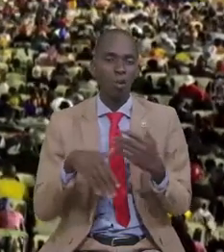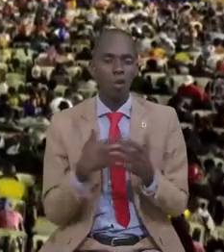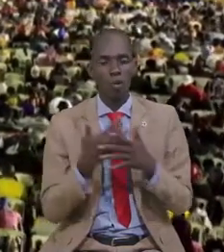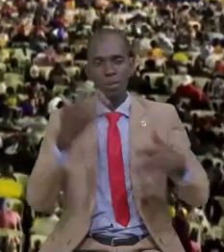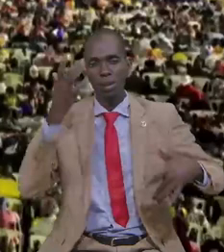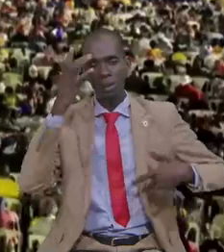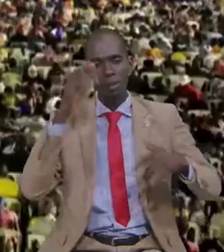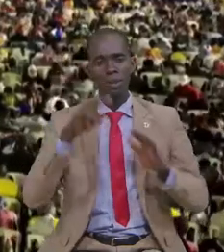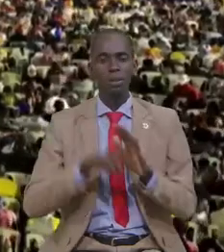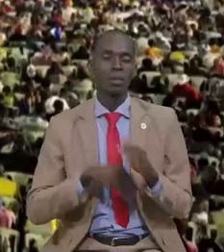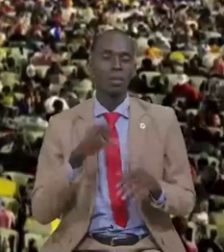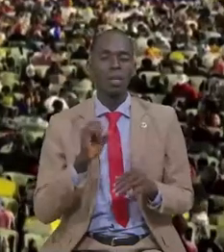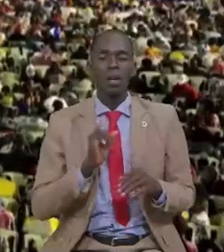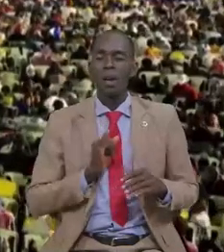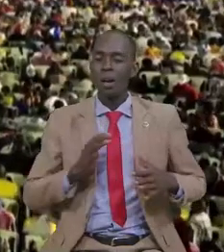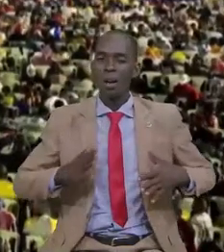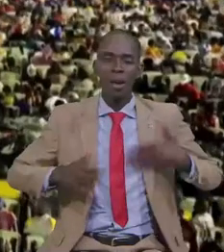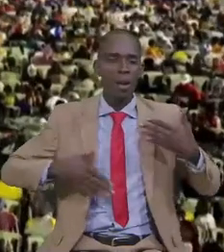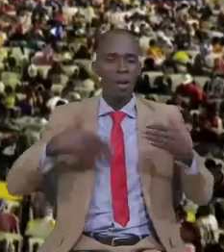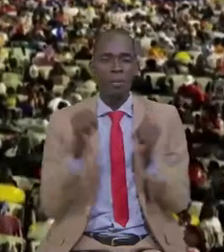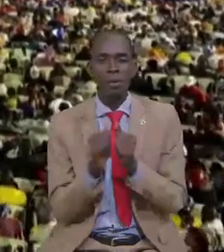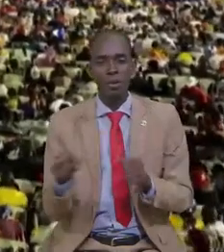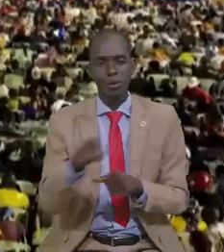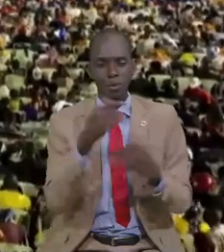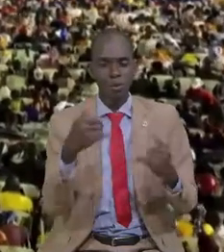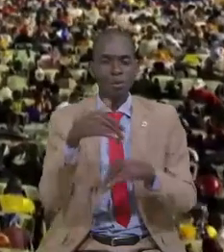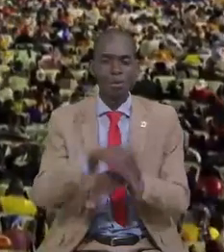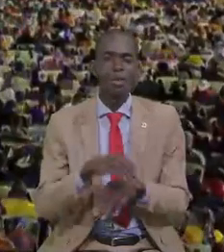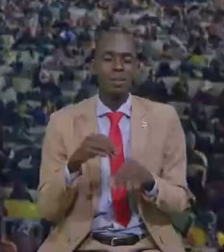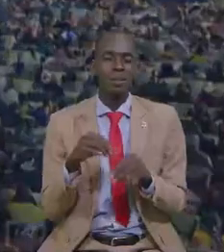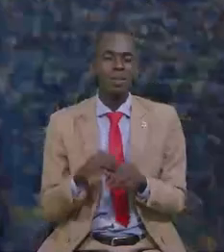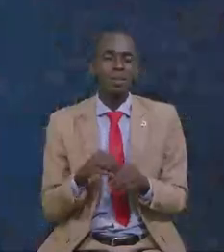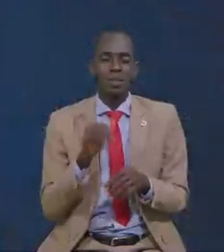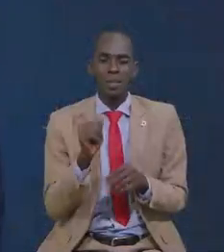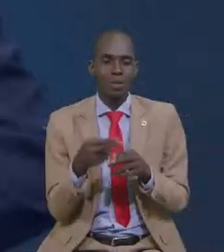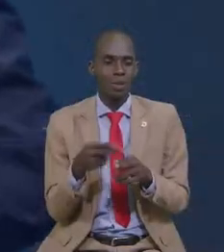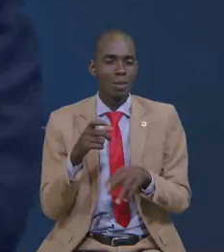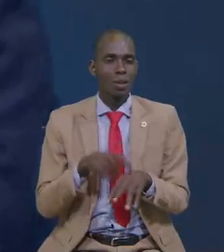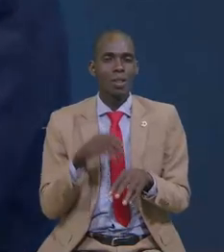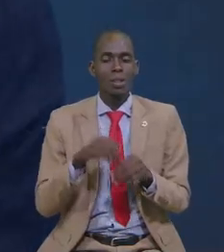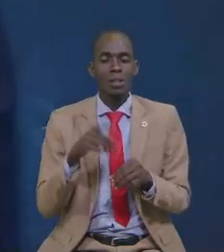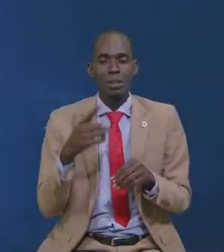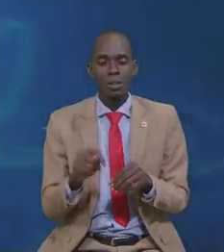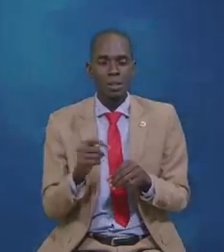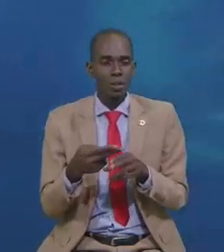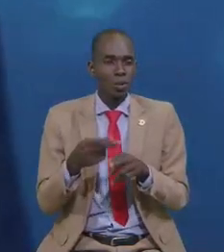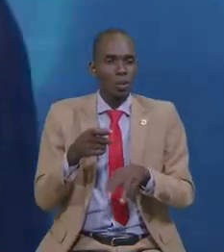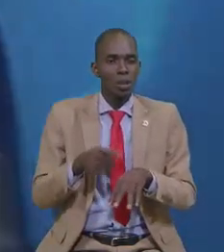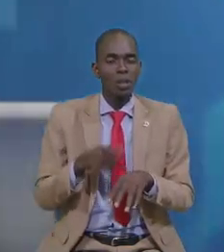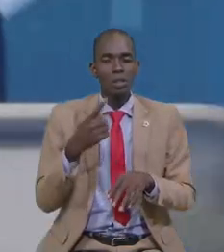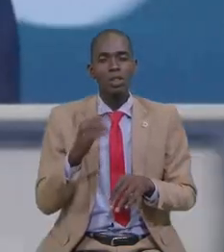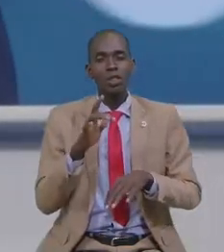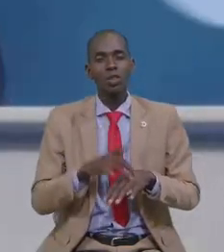de toute maladie. Je me réjouis avec vous ce soir. En un moment, en un